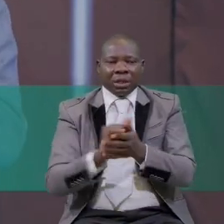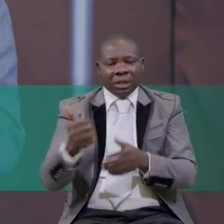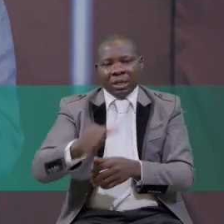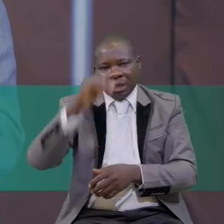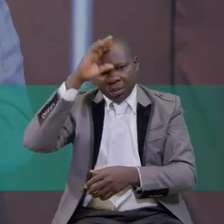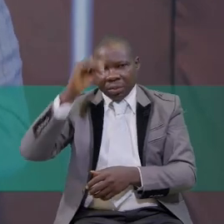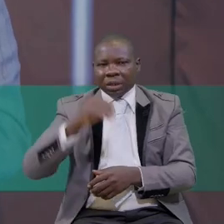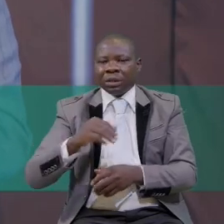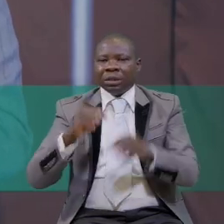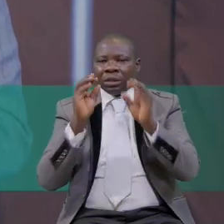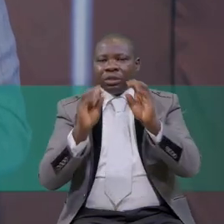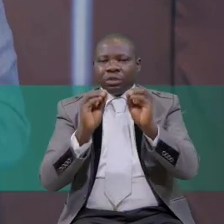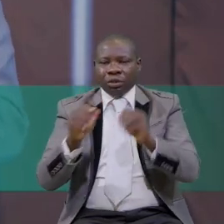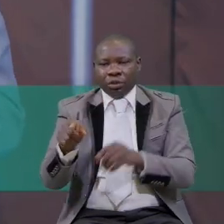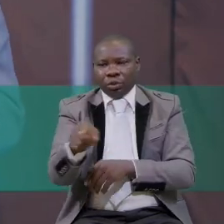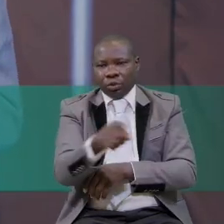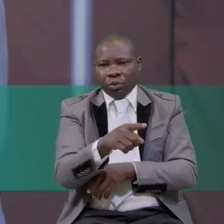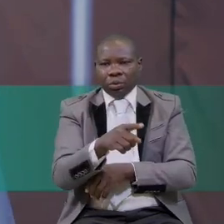vous enseigne.